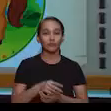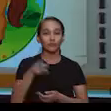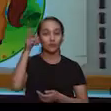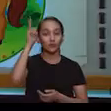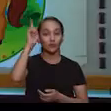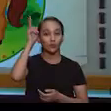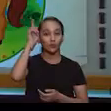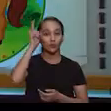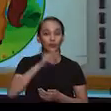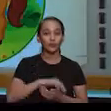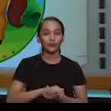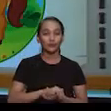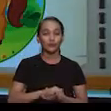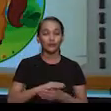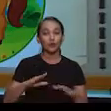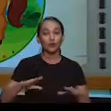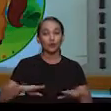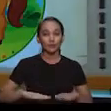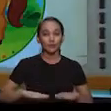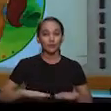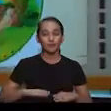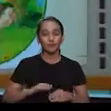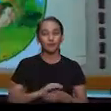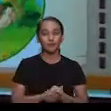quyon, ot,